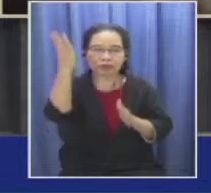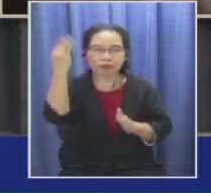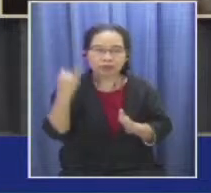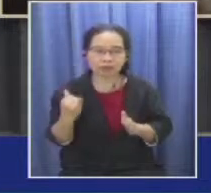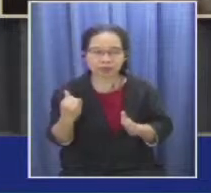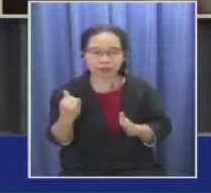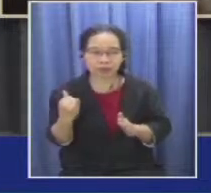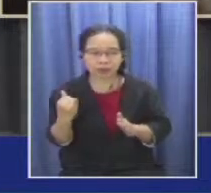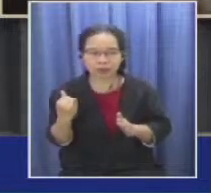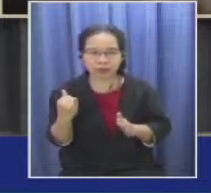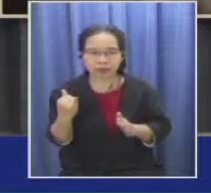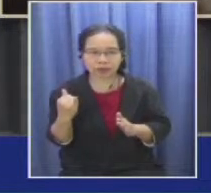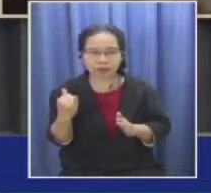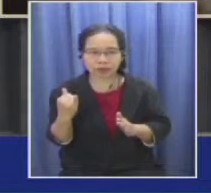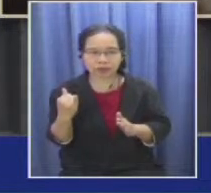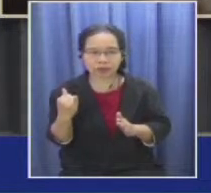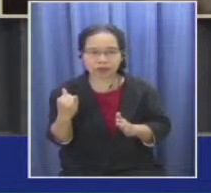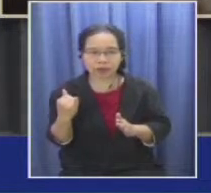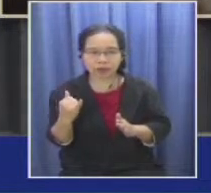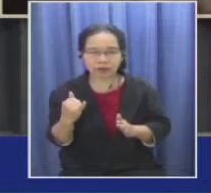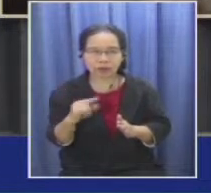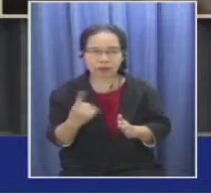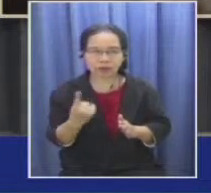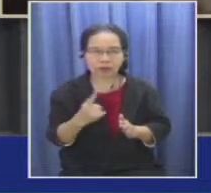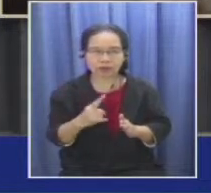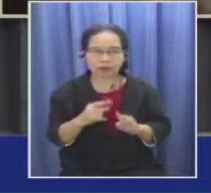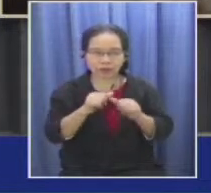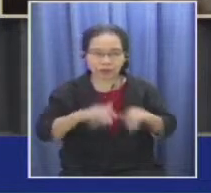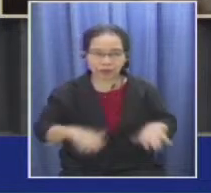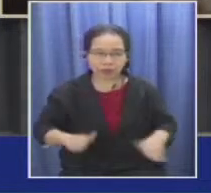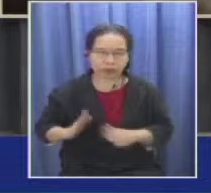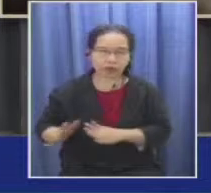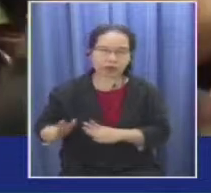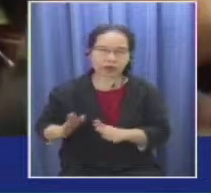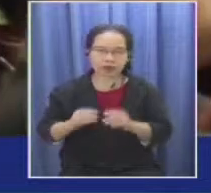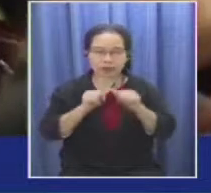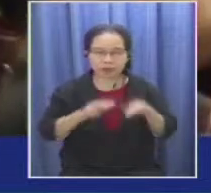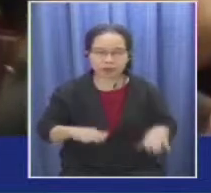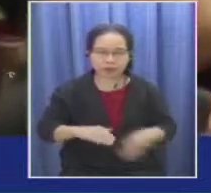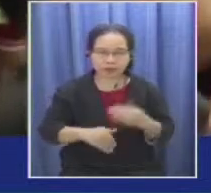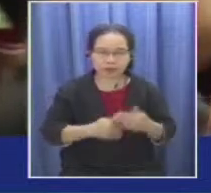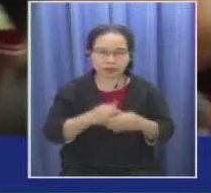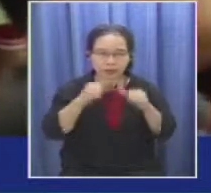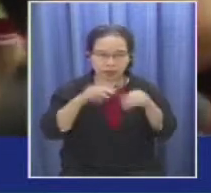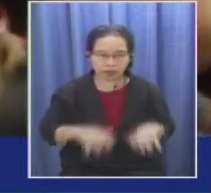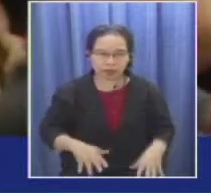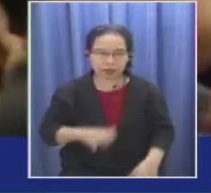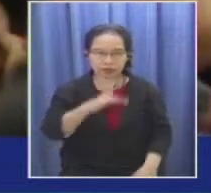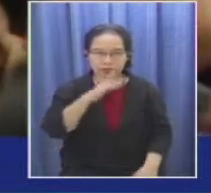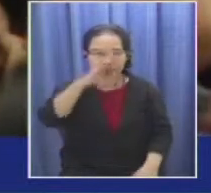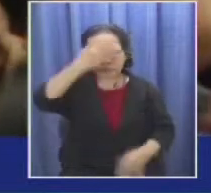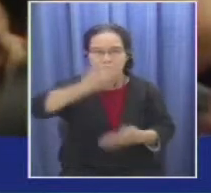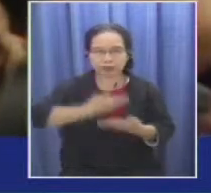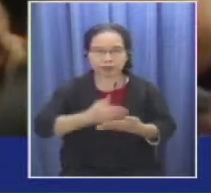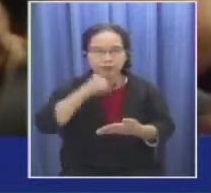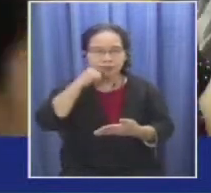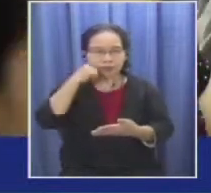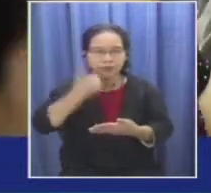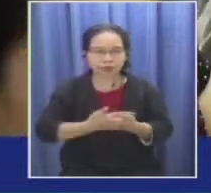nansesɛm na wo to kyerɛ Nyankopɔn sɛ yɛahyira Maria wɔnyɛ ma nyina mu Nyankopɔn nim ne wura mfiriye mpaebɔ